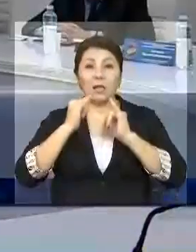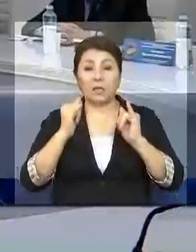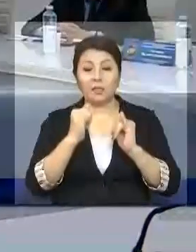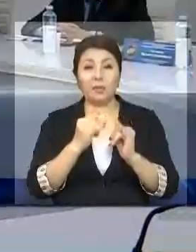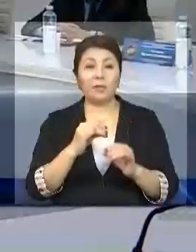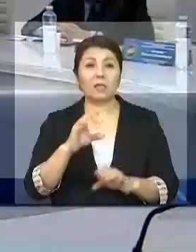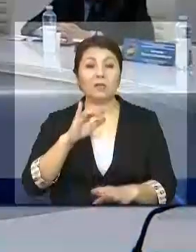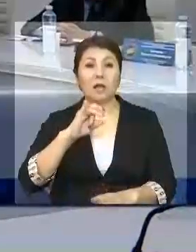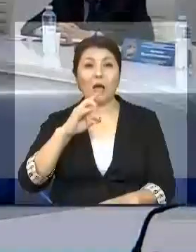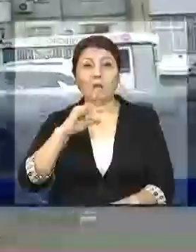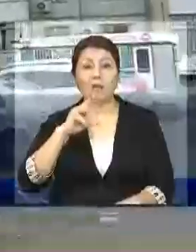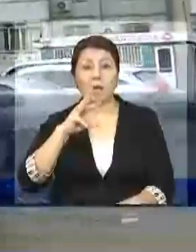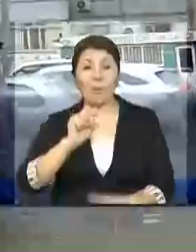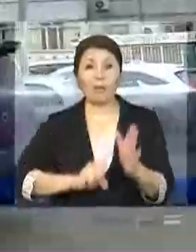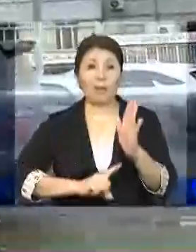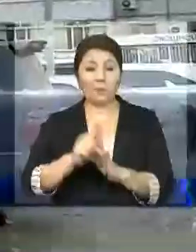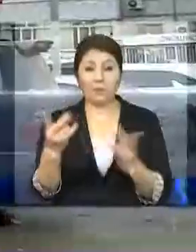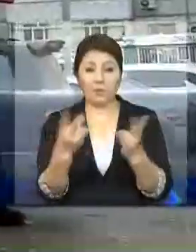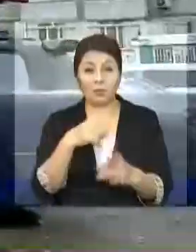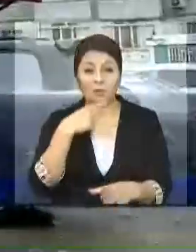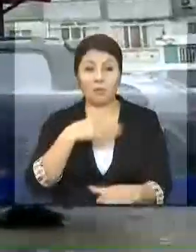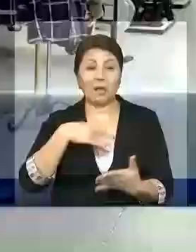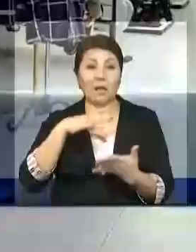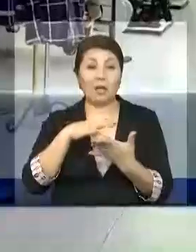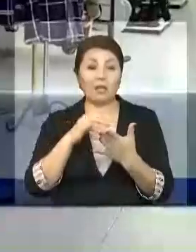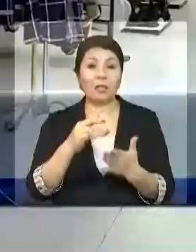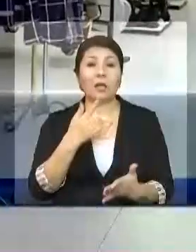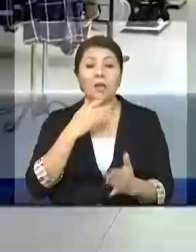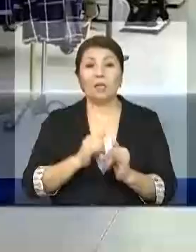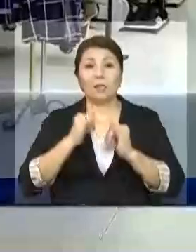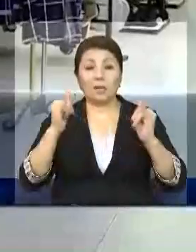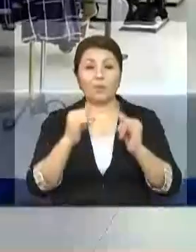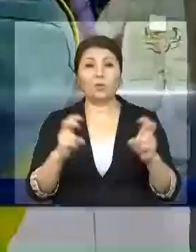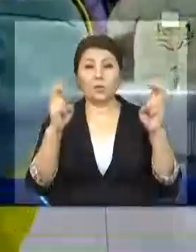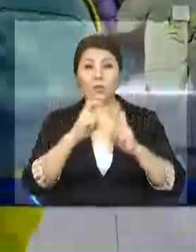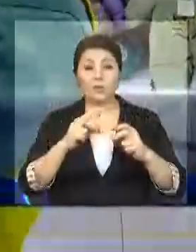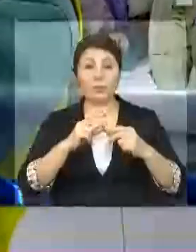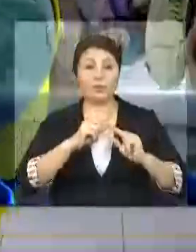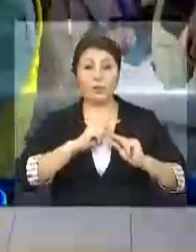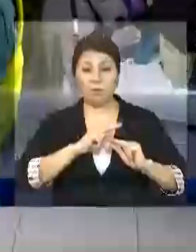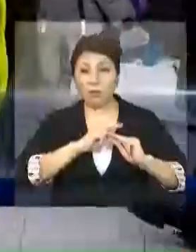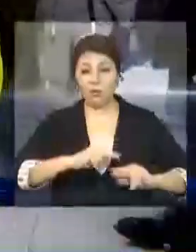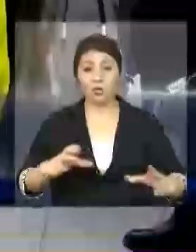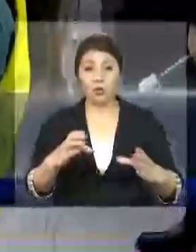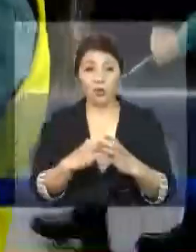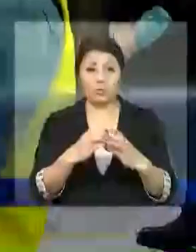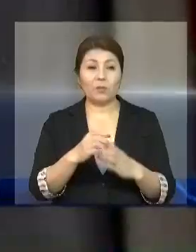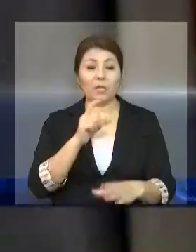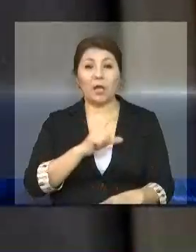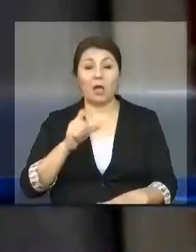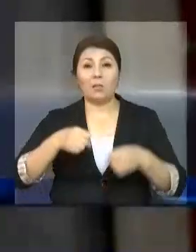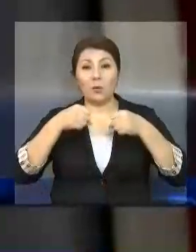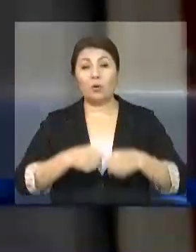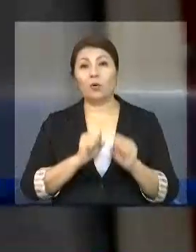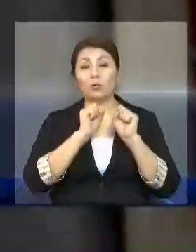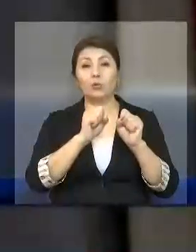жарнамадан бастап қолға алу керек дейді. Мәселен, қалалық тілдерді дамыту бөлімінің мониторингтік жұмыс тобы тіл туралы және тұтынушылардың құқықтарын